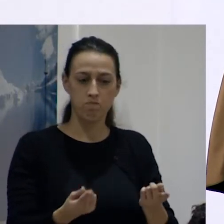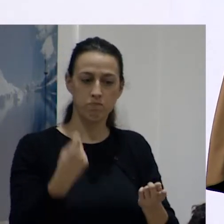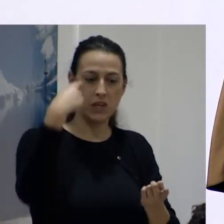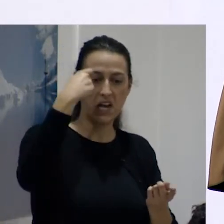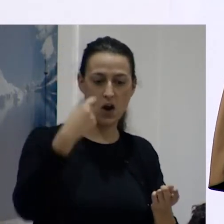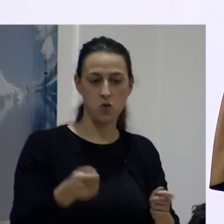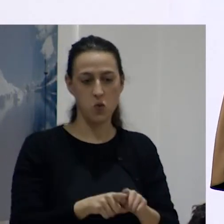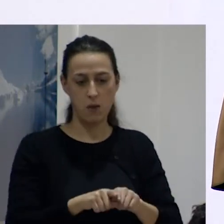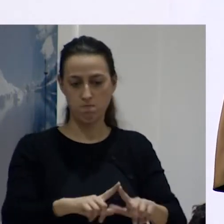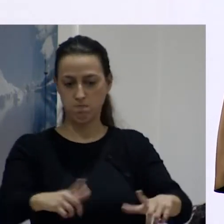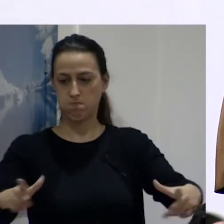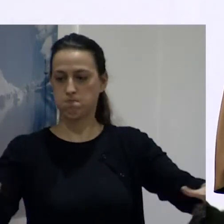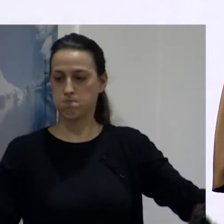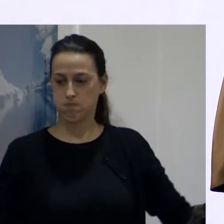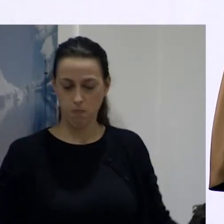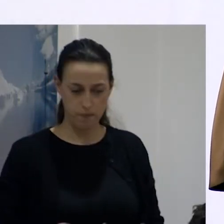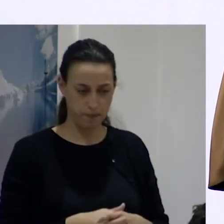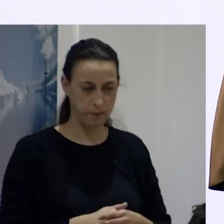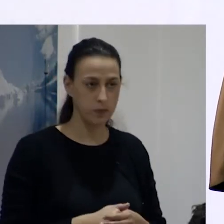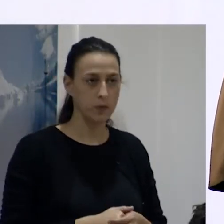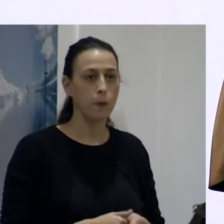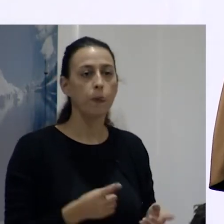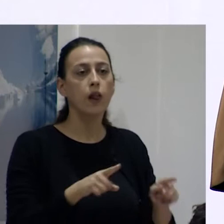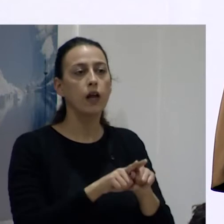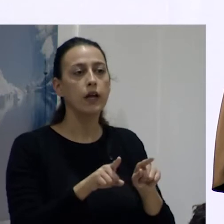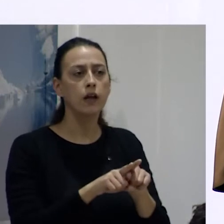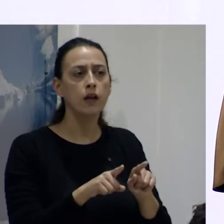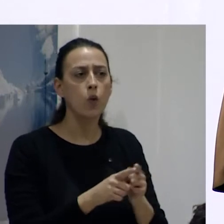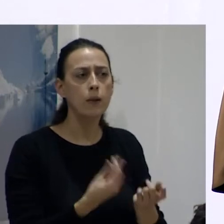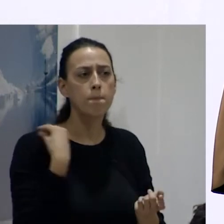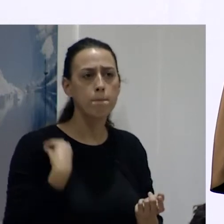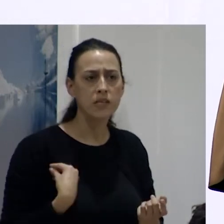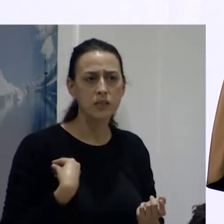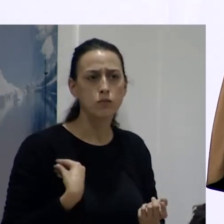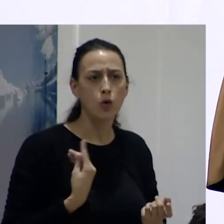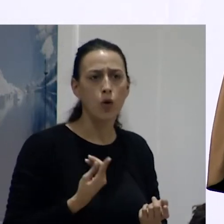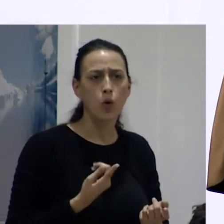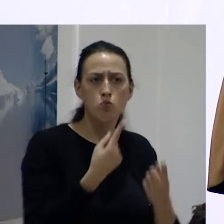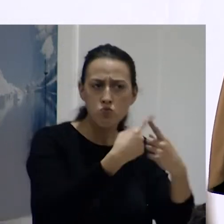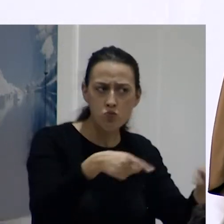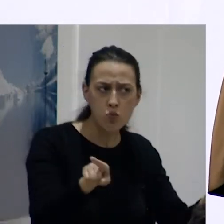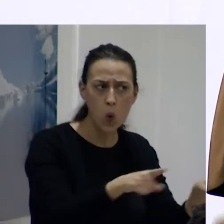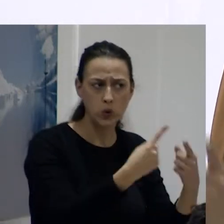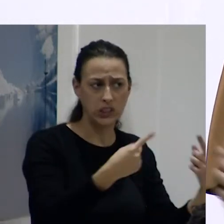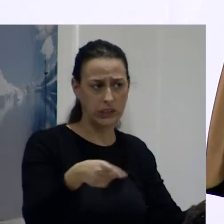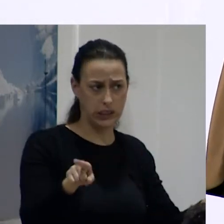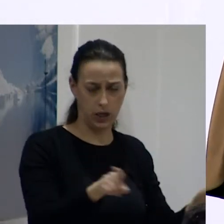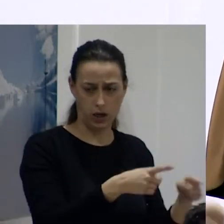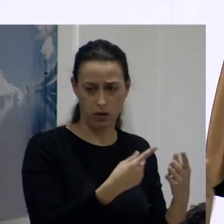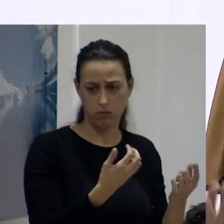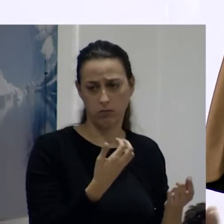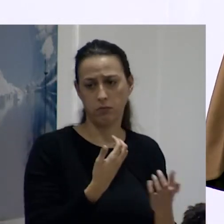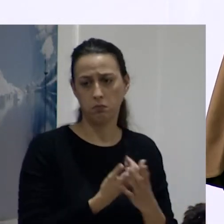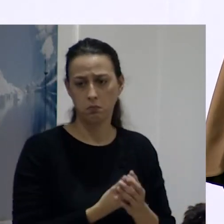en la interpretació musical i al contrari del que passa amb el saber de les ciències naturals, en les